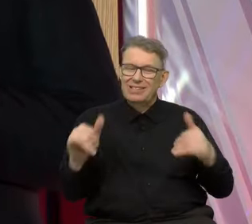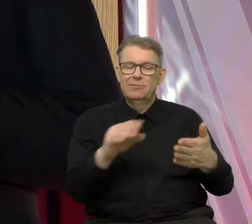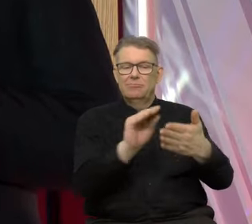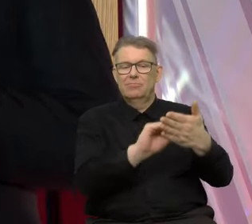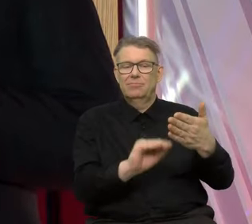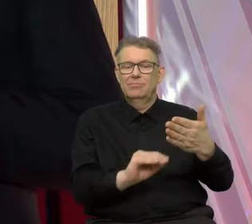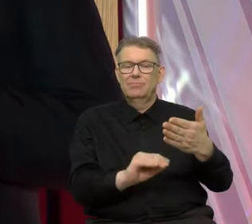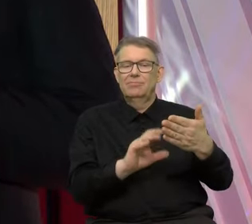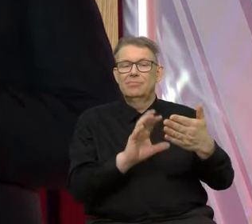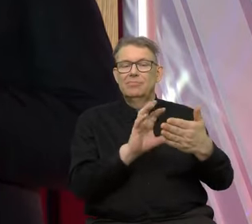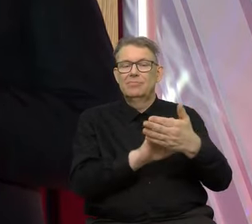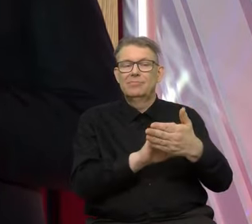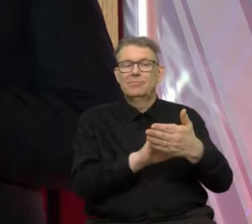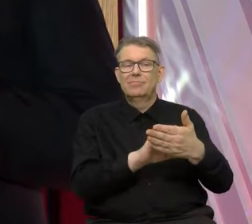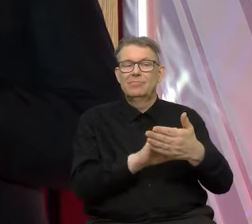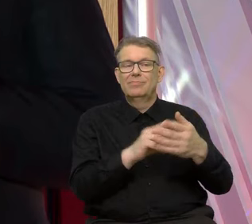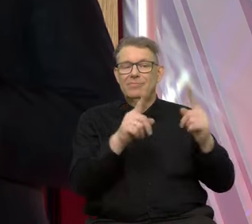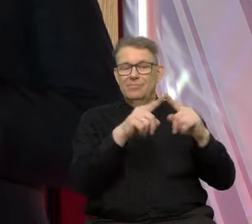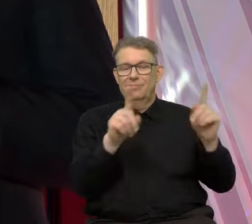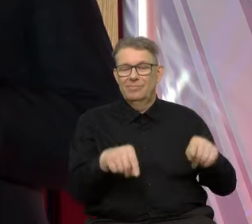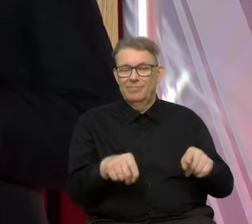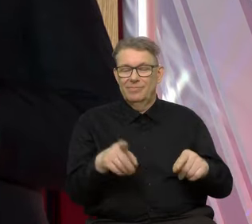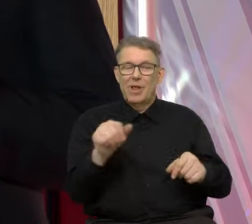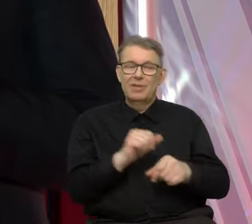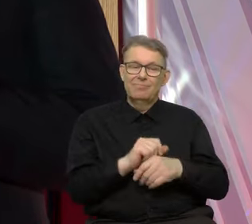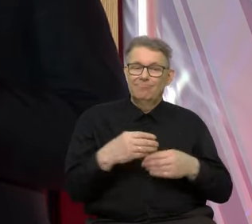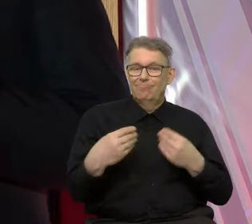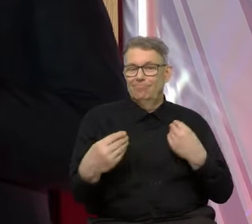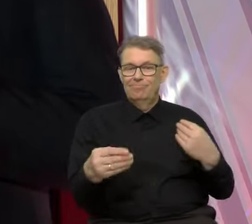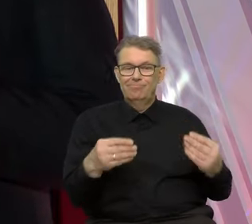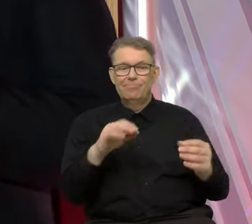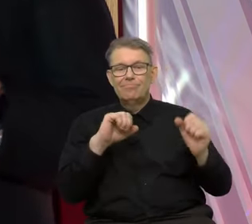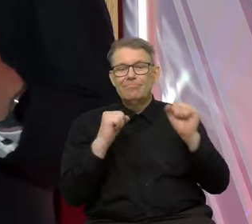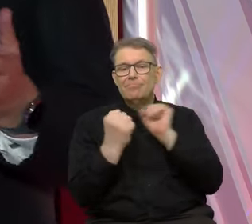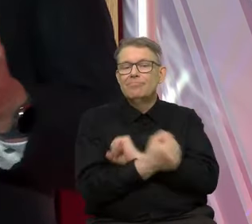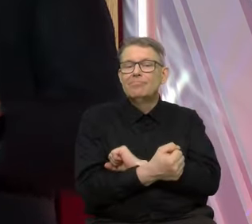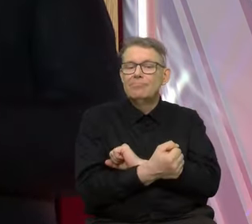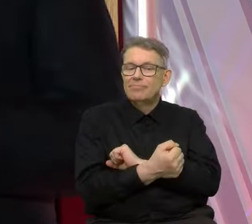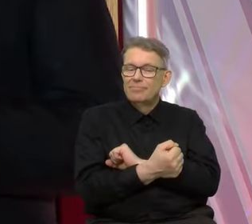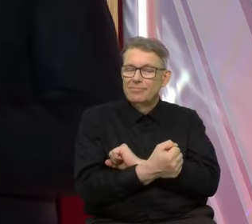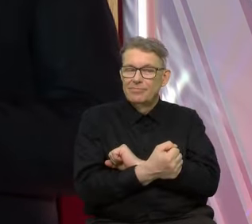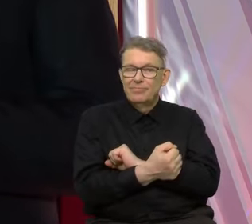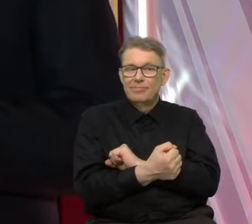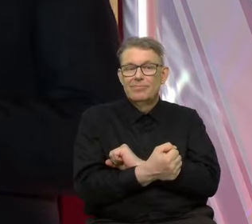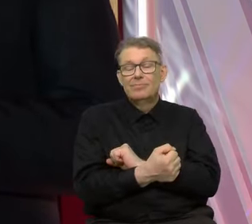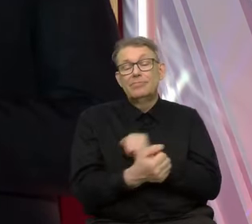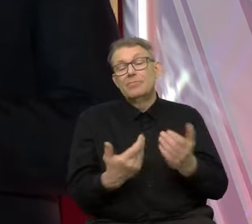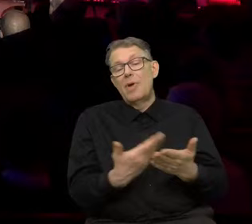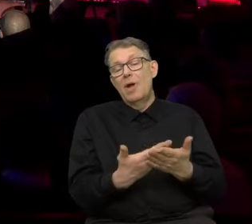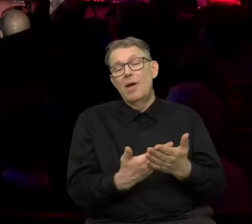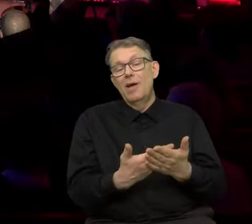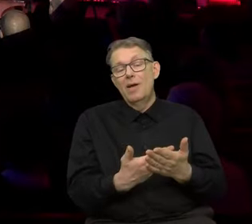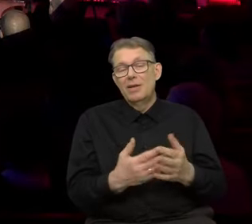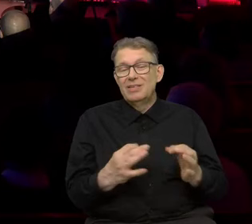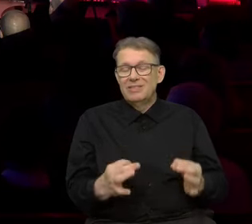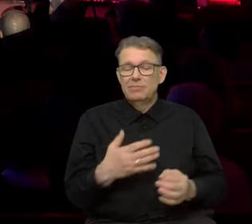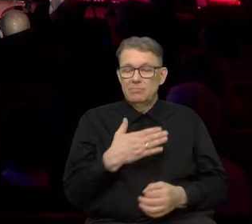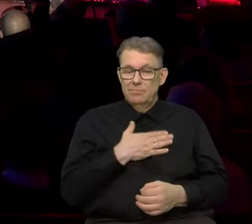scenariusza okazali się bardzo elastyczni, no bo przecież